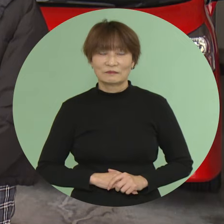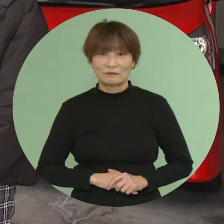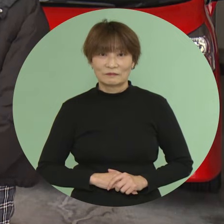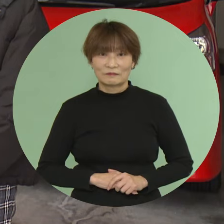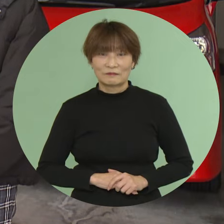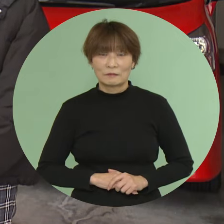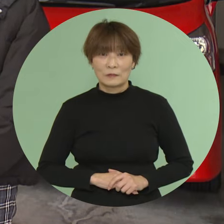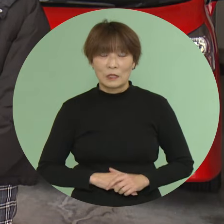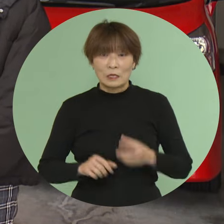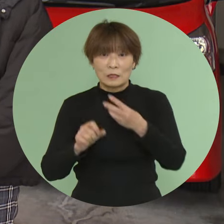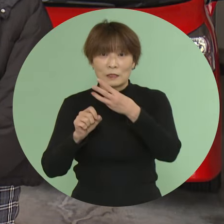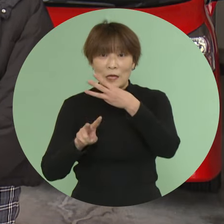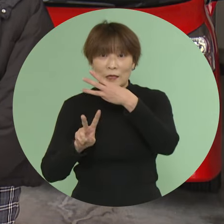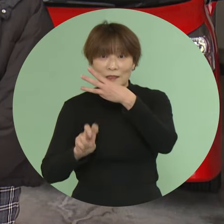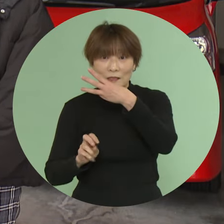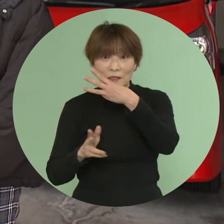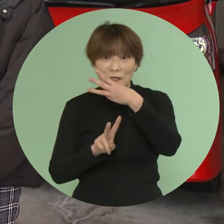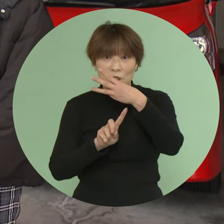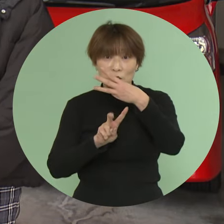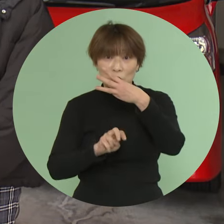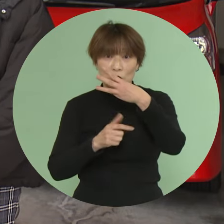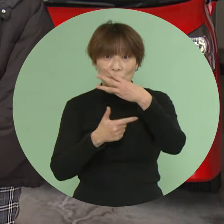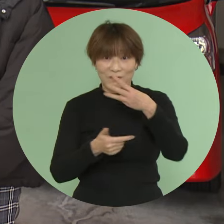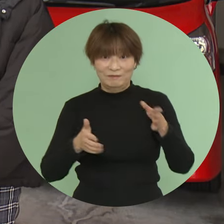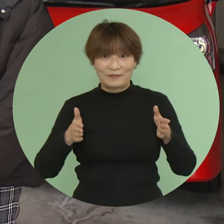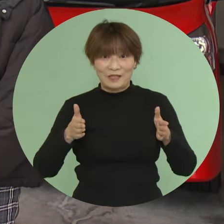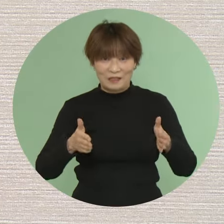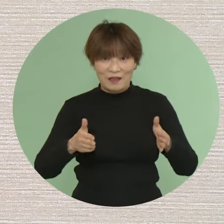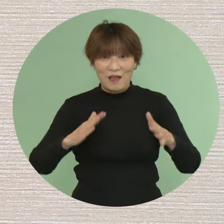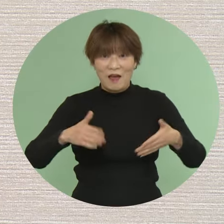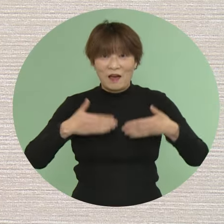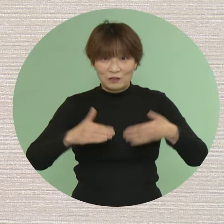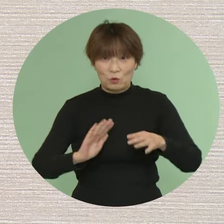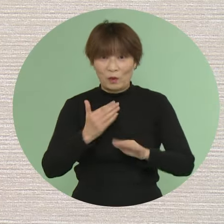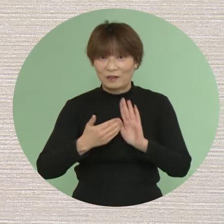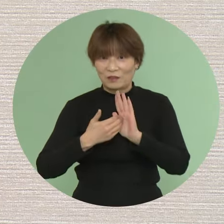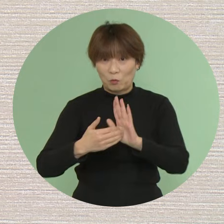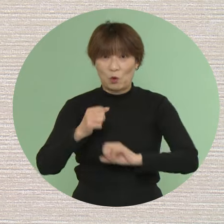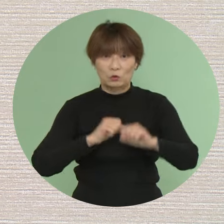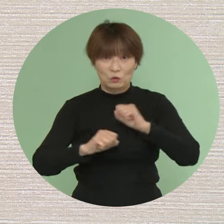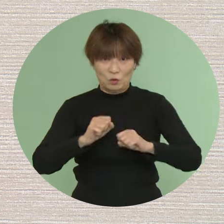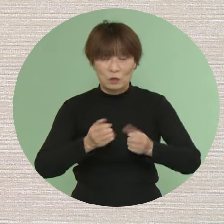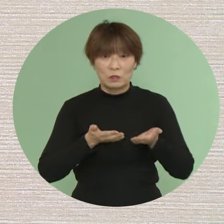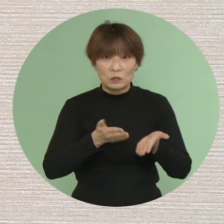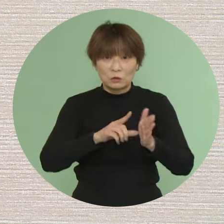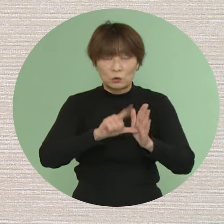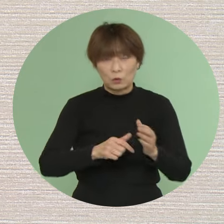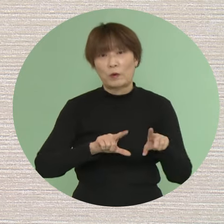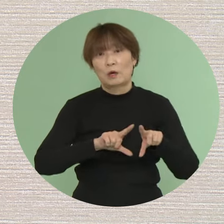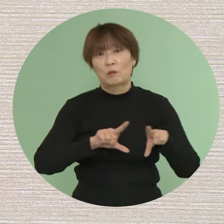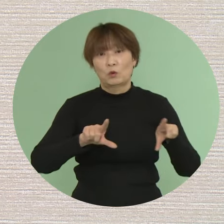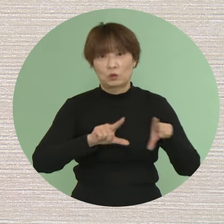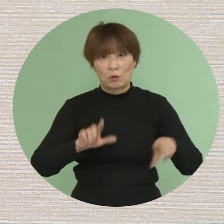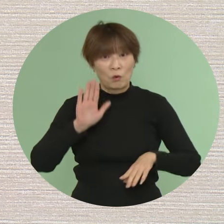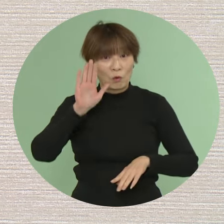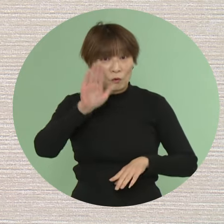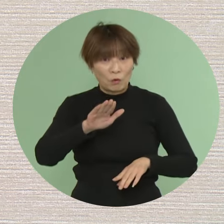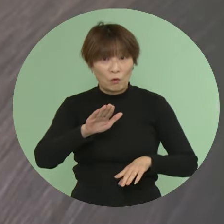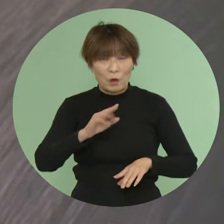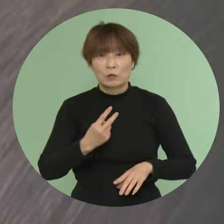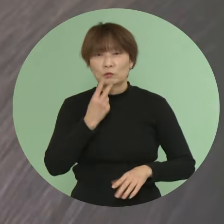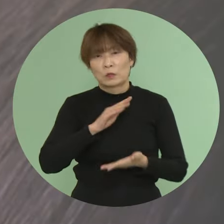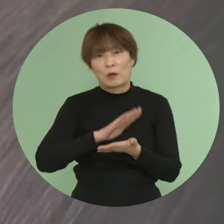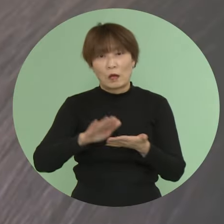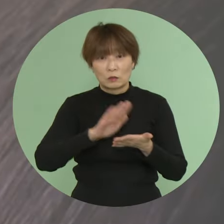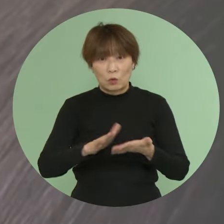そして3月20日から26日まで春の火災予防運動です。地震の際はもちろんですが、これからの時期は乾燥や